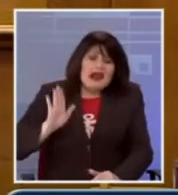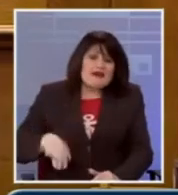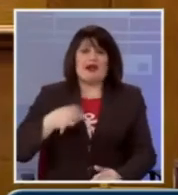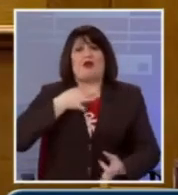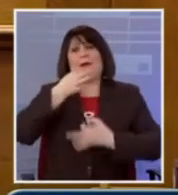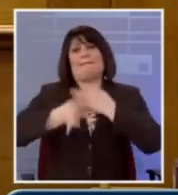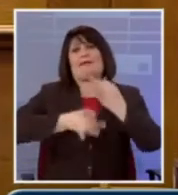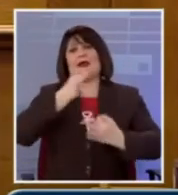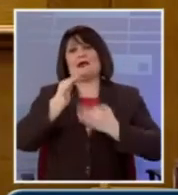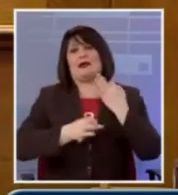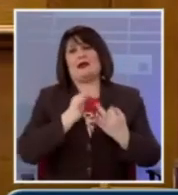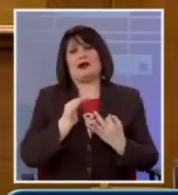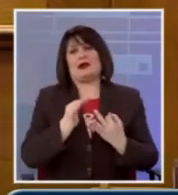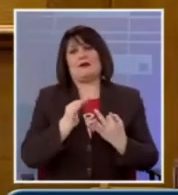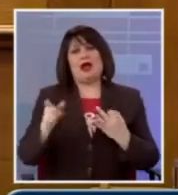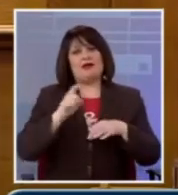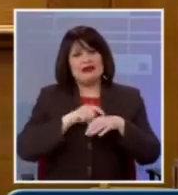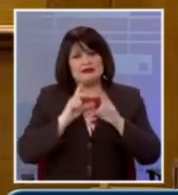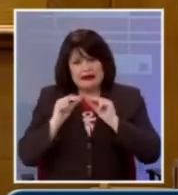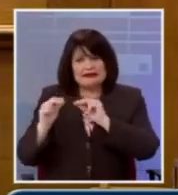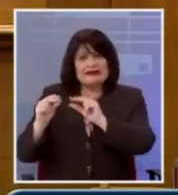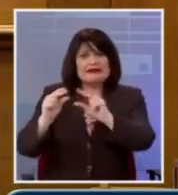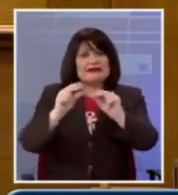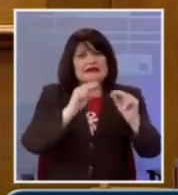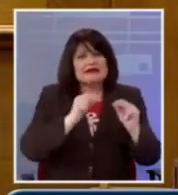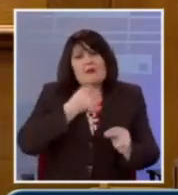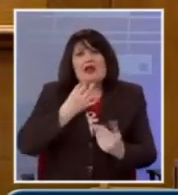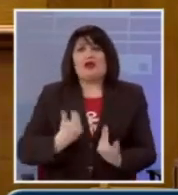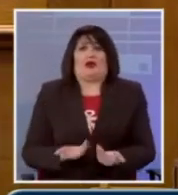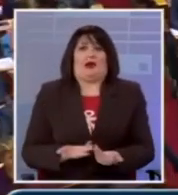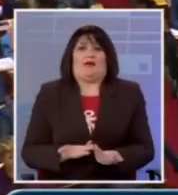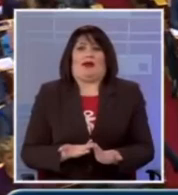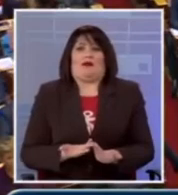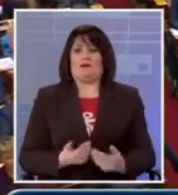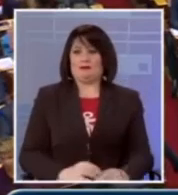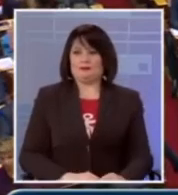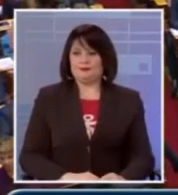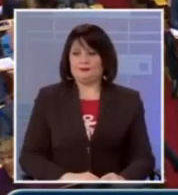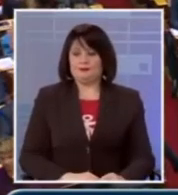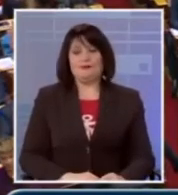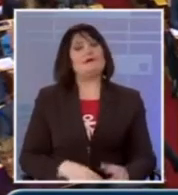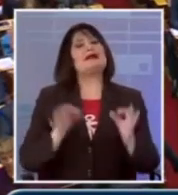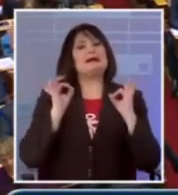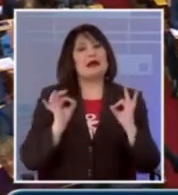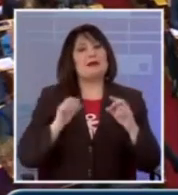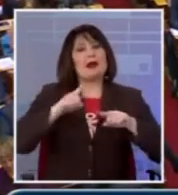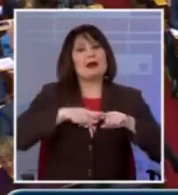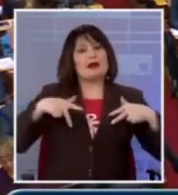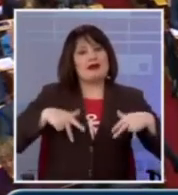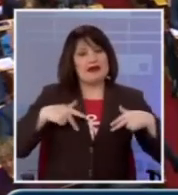επιχείρημα με όσους συζητάμε αυτή τη στιγμή σε διεθνές επίπεδο. Πιο συγκεκριμένα, η ελληνική